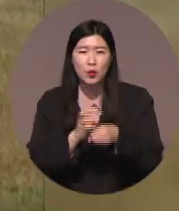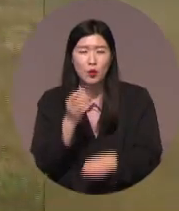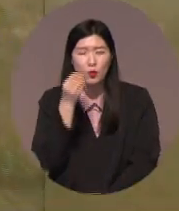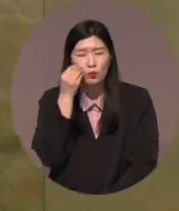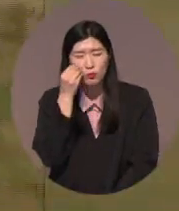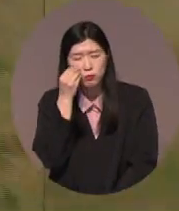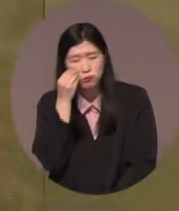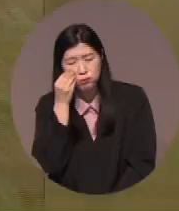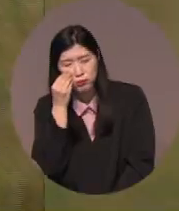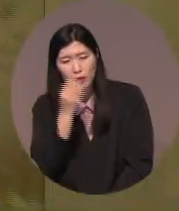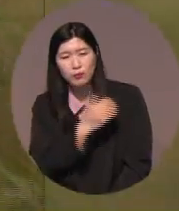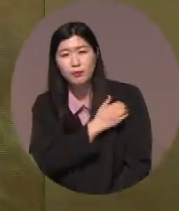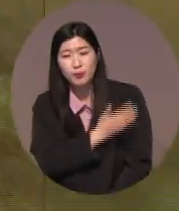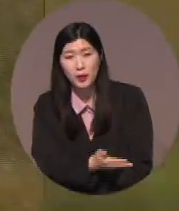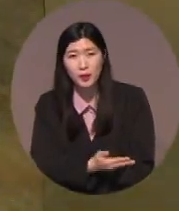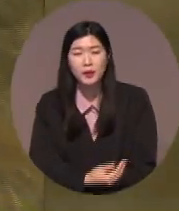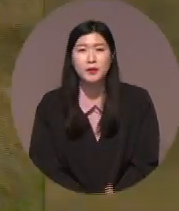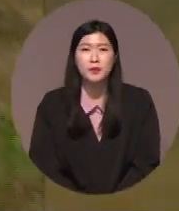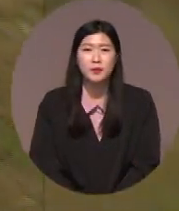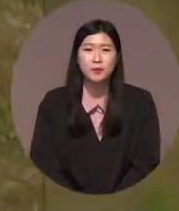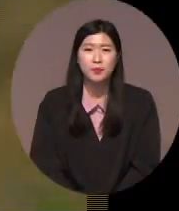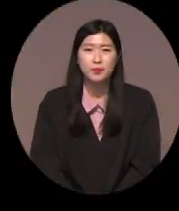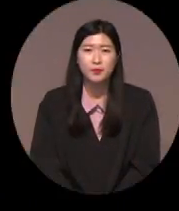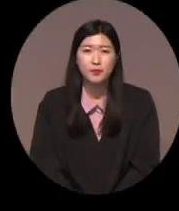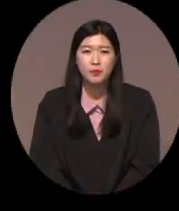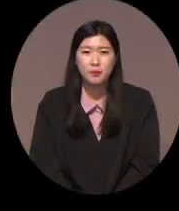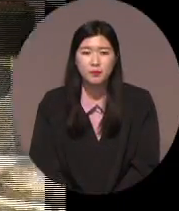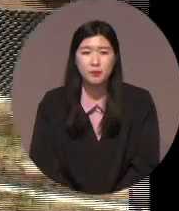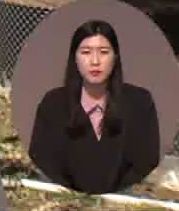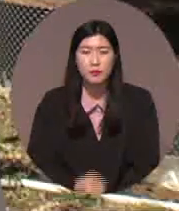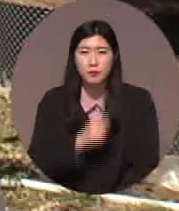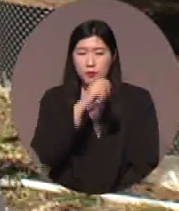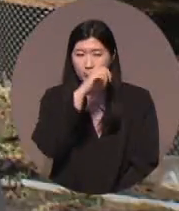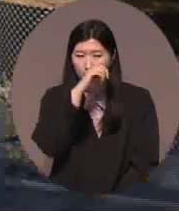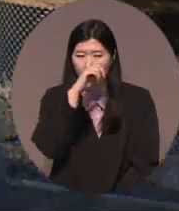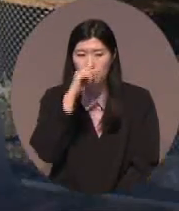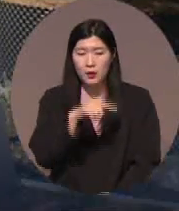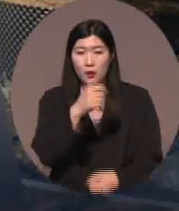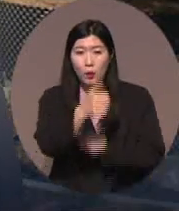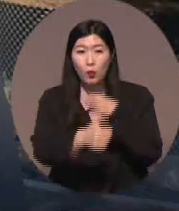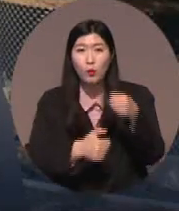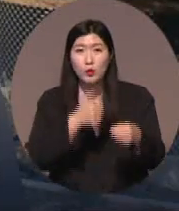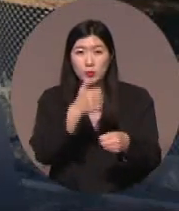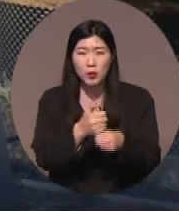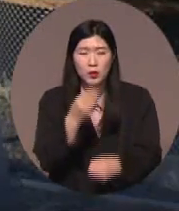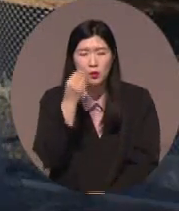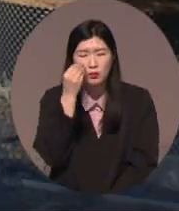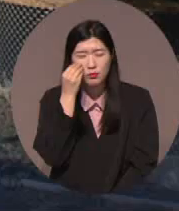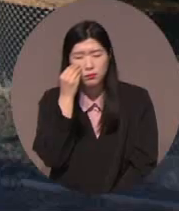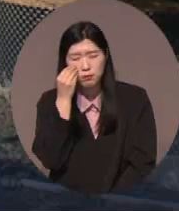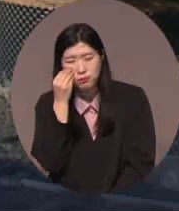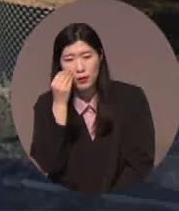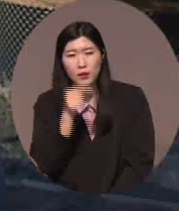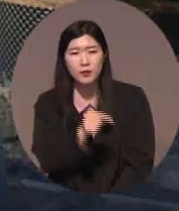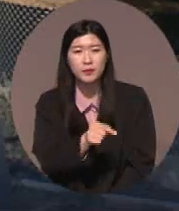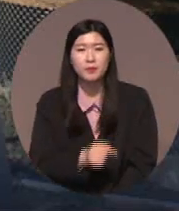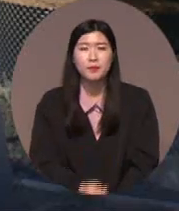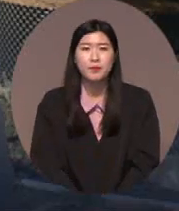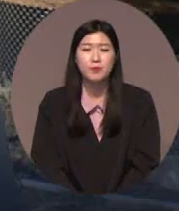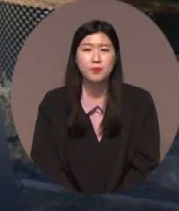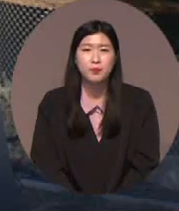동안 이렇다 할 활용 방안을 찾지 못해 왔습니다 50년 가까이 거의 황무지와 돼 가지고 폐허가